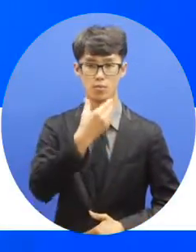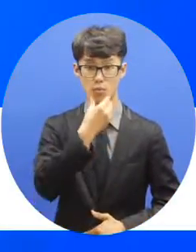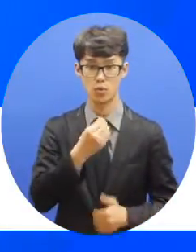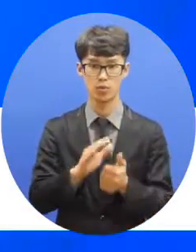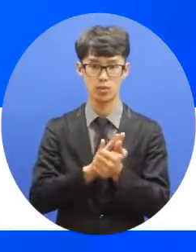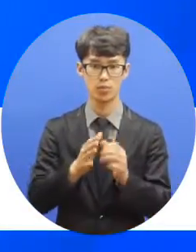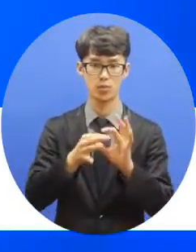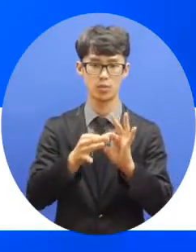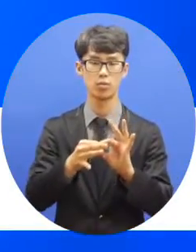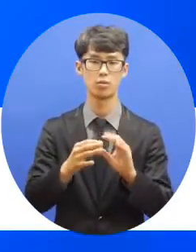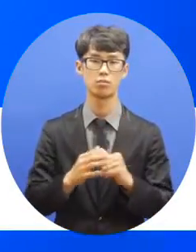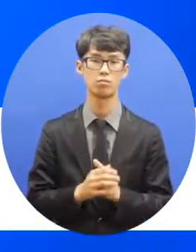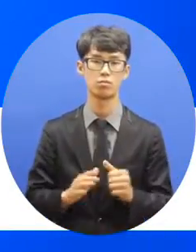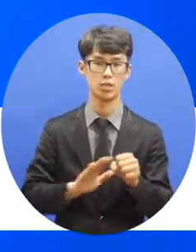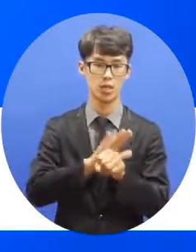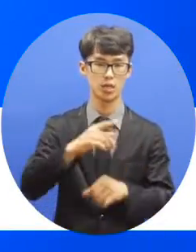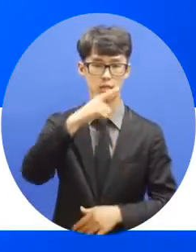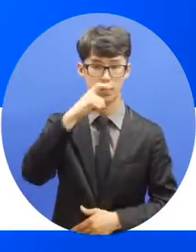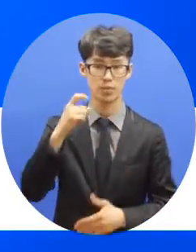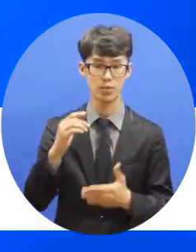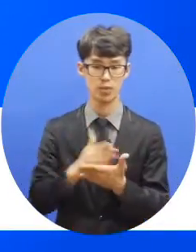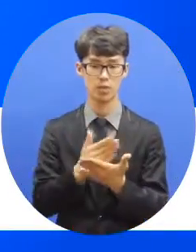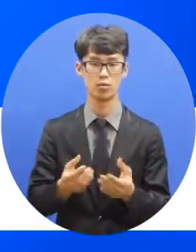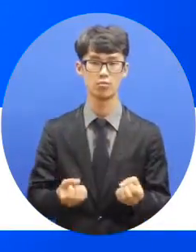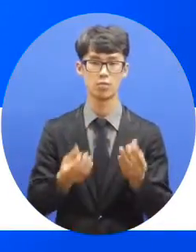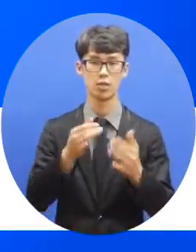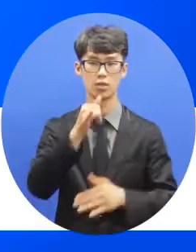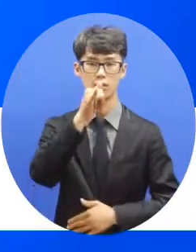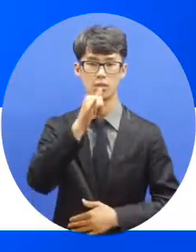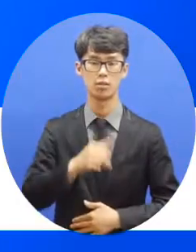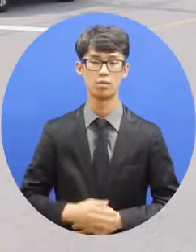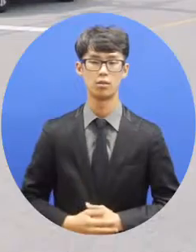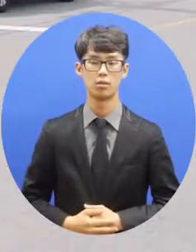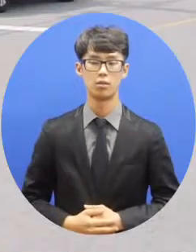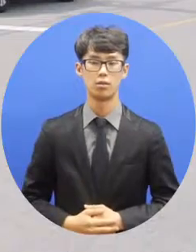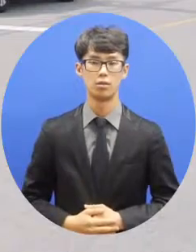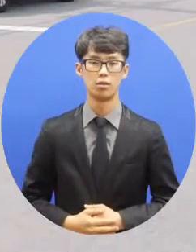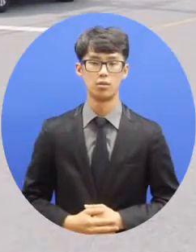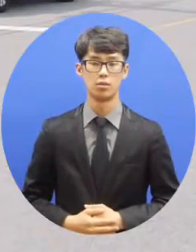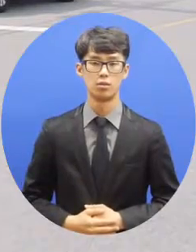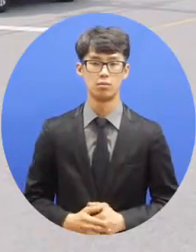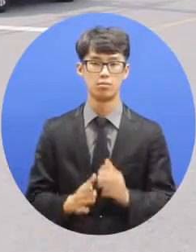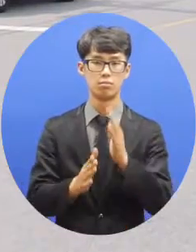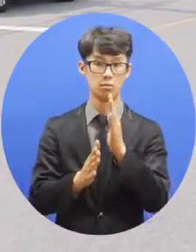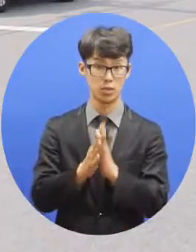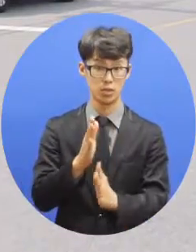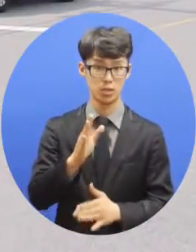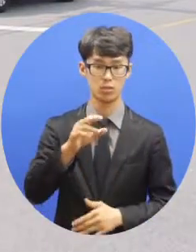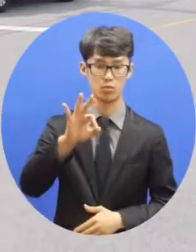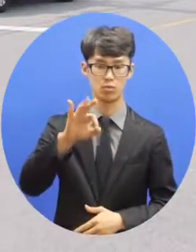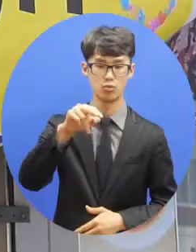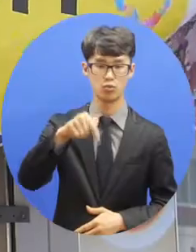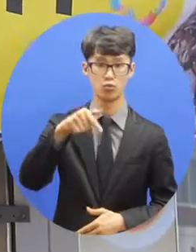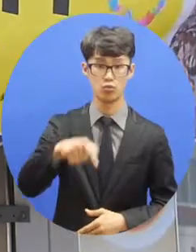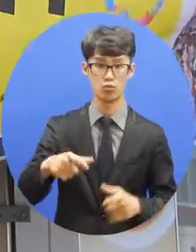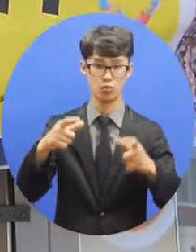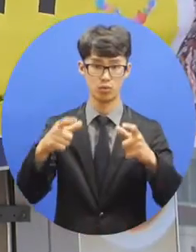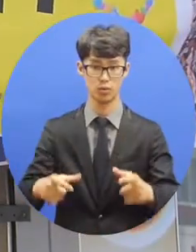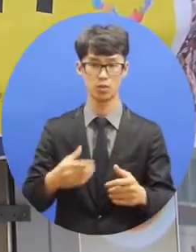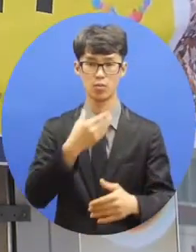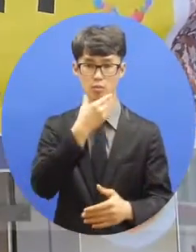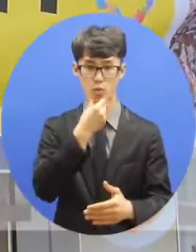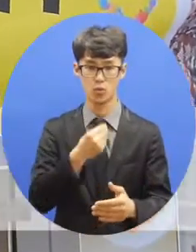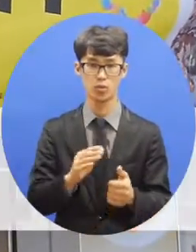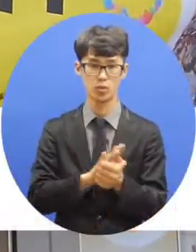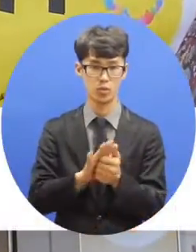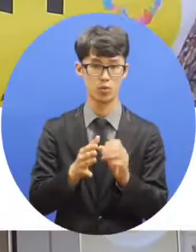복지서비스 연계를 통한 사랑의 짜장면 나눔 행사가 열렸습니다. 공주시 유급사무소에서 복지서비스